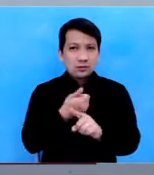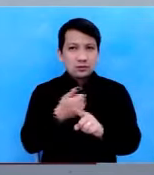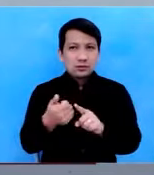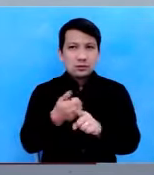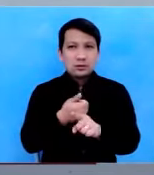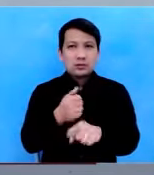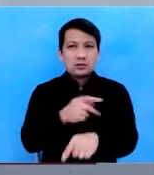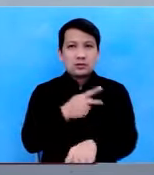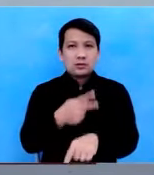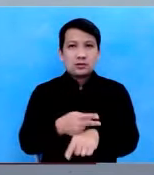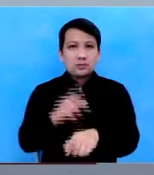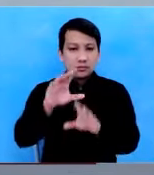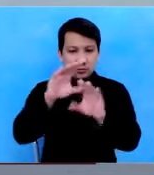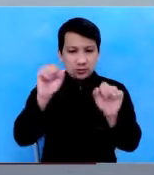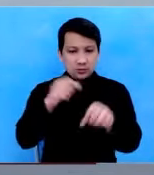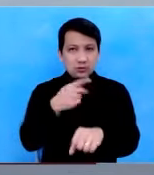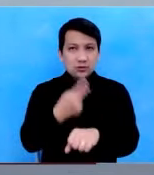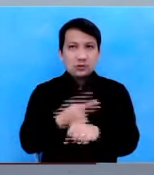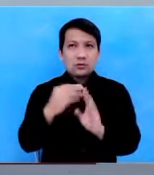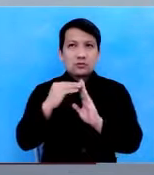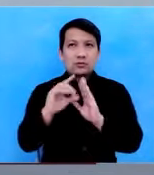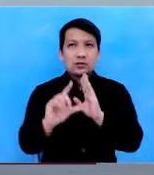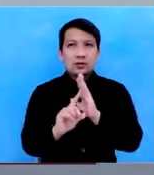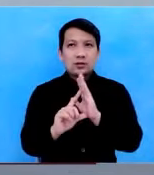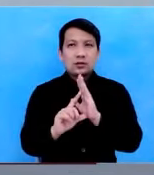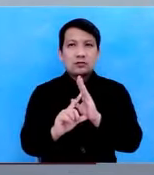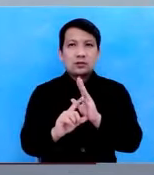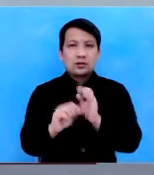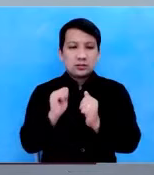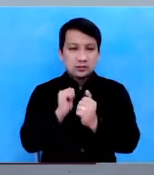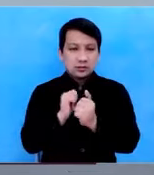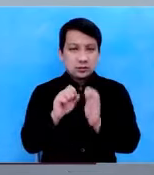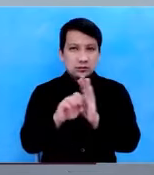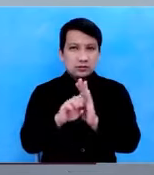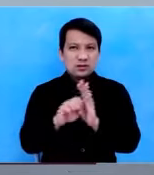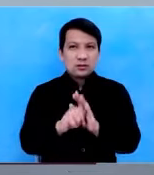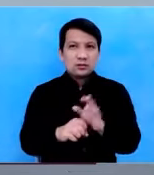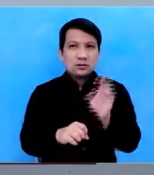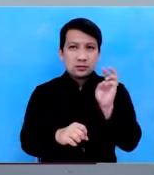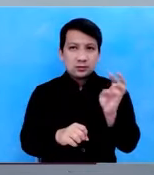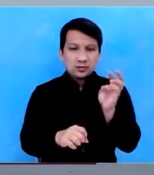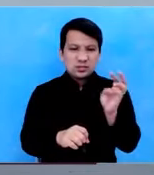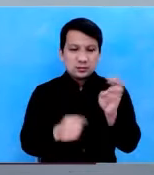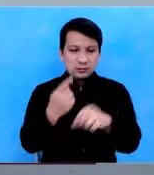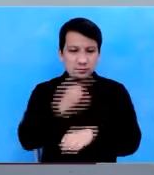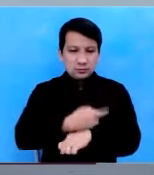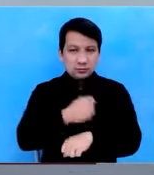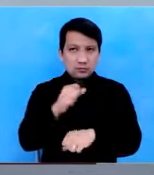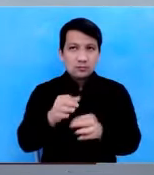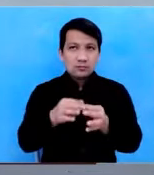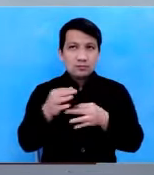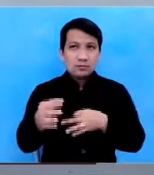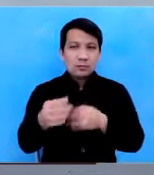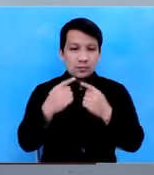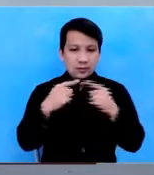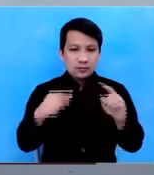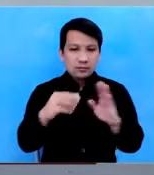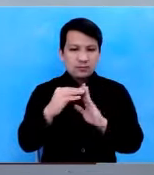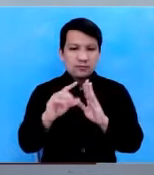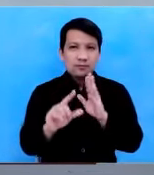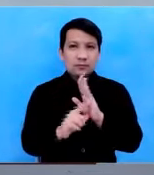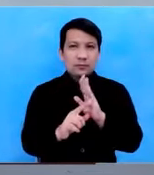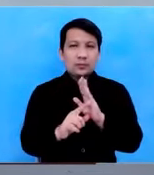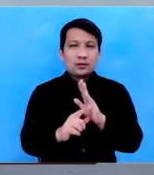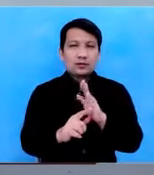Pangulo sa panahon ng martial law. Halimbawa, hanggang 60 days lamang na pwedeng tumagal ang deklarasyon ng martial law ng